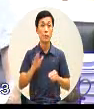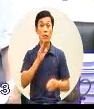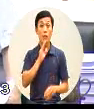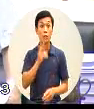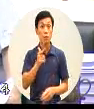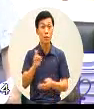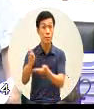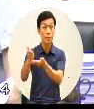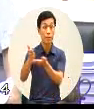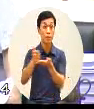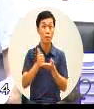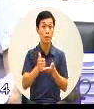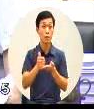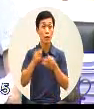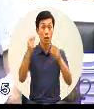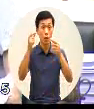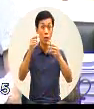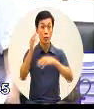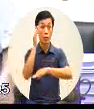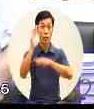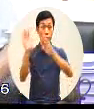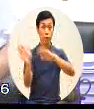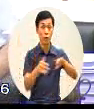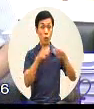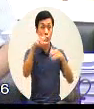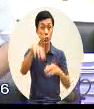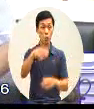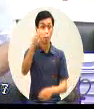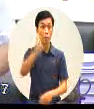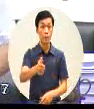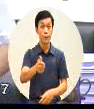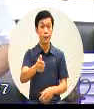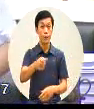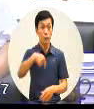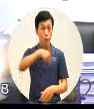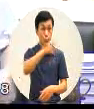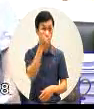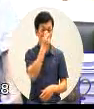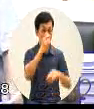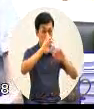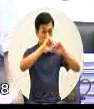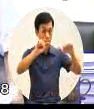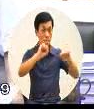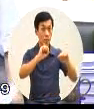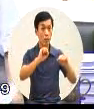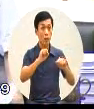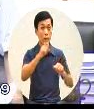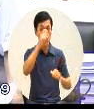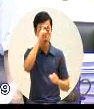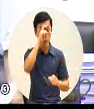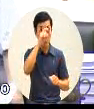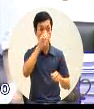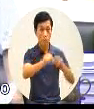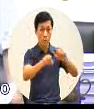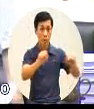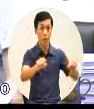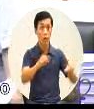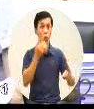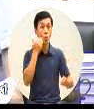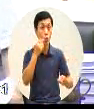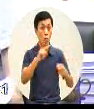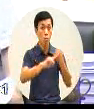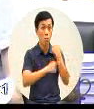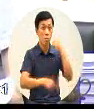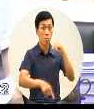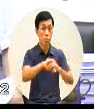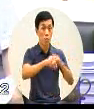请那个？政风处的处长啊，可以去查明勿忘勿纵，回本